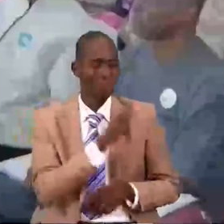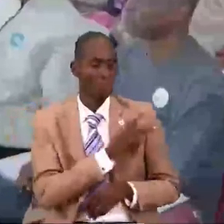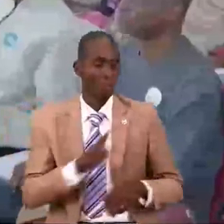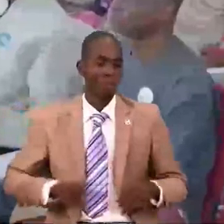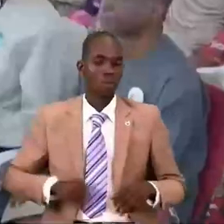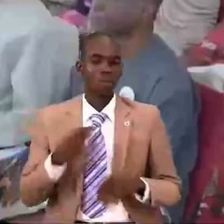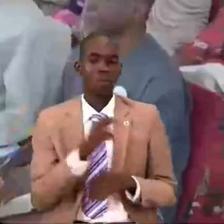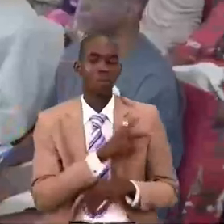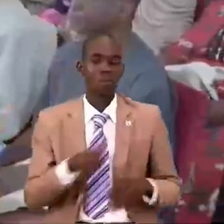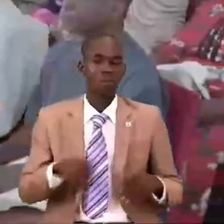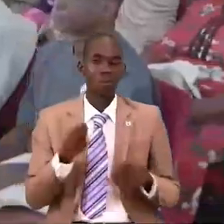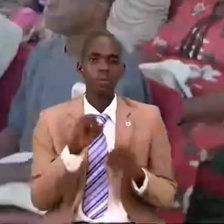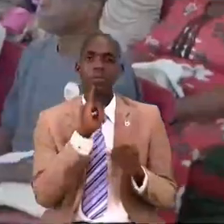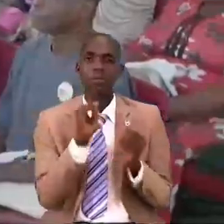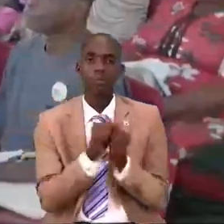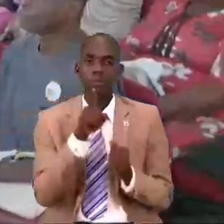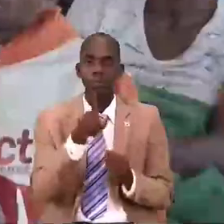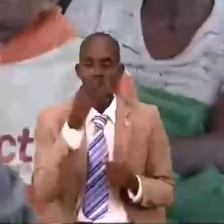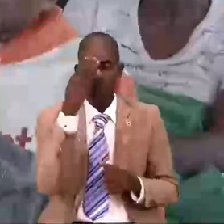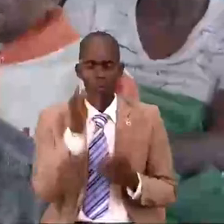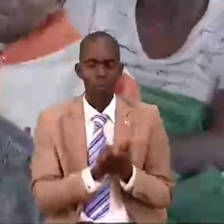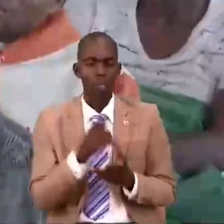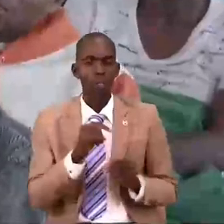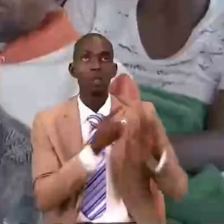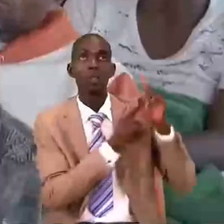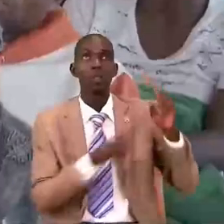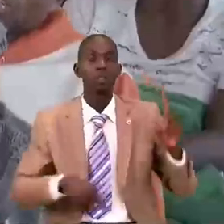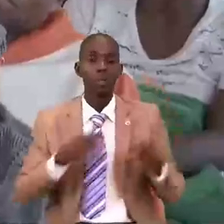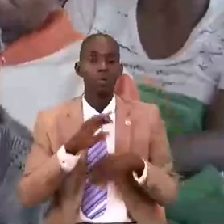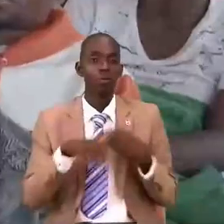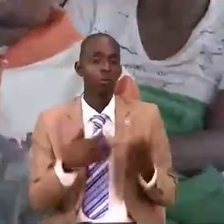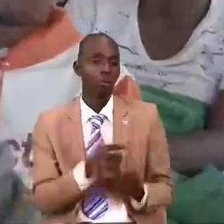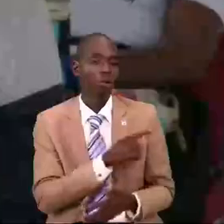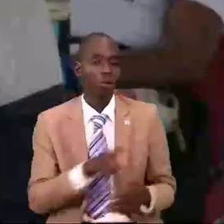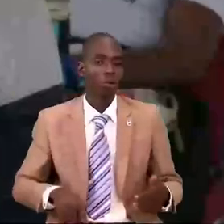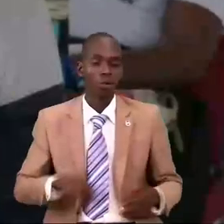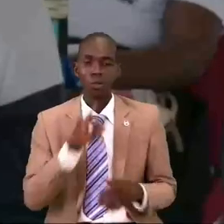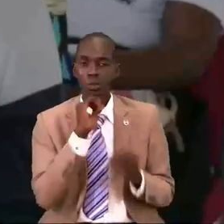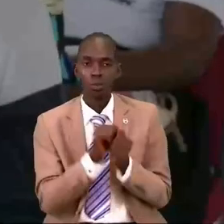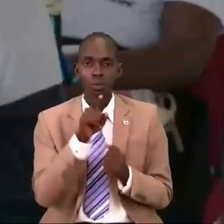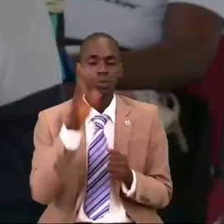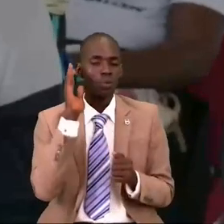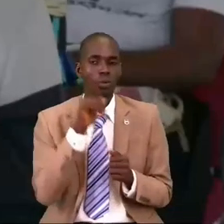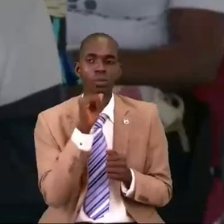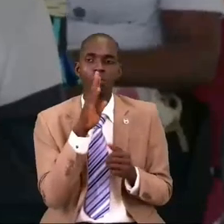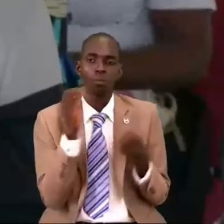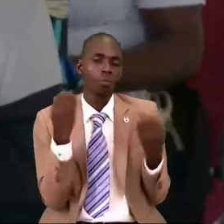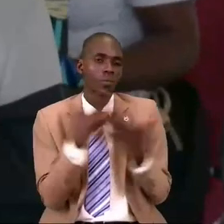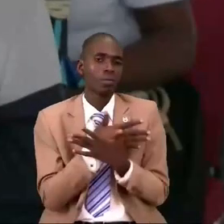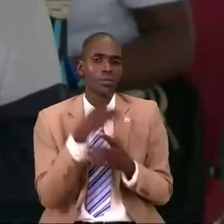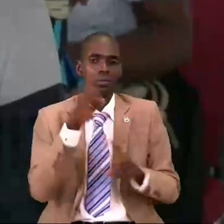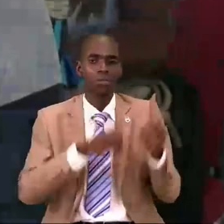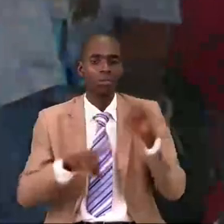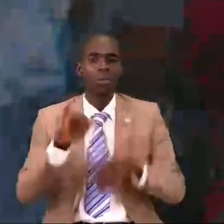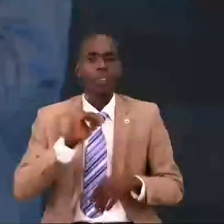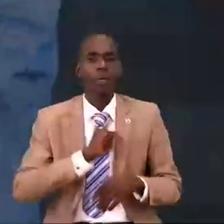tu n'auras pas peur. Dis, je n'aurai pas peur. Je ne serai pas épouvanté. Je